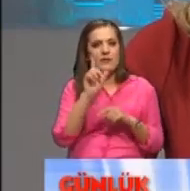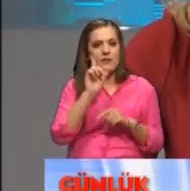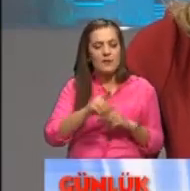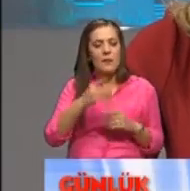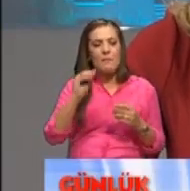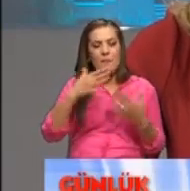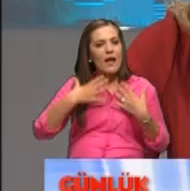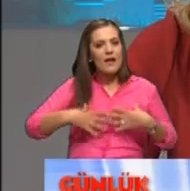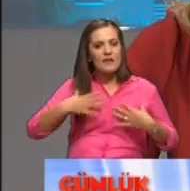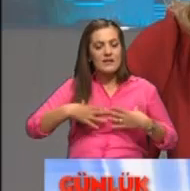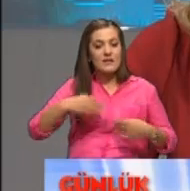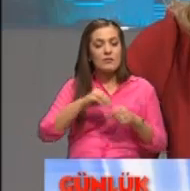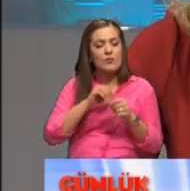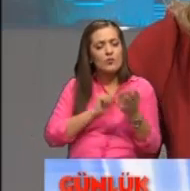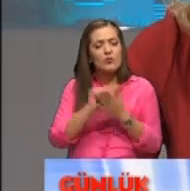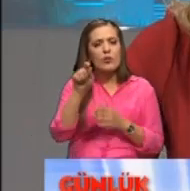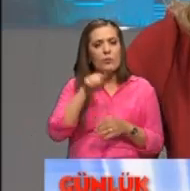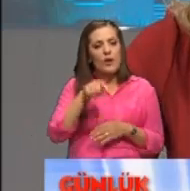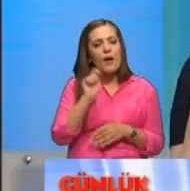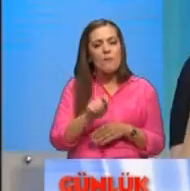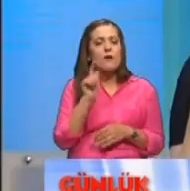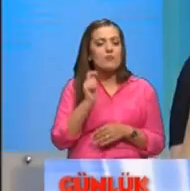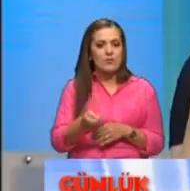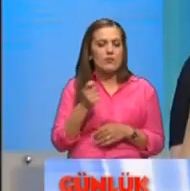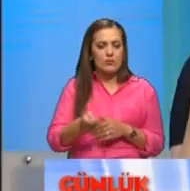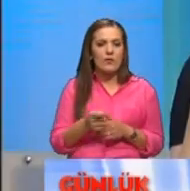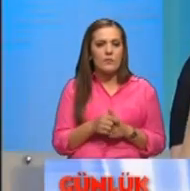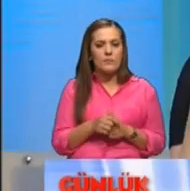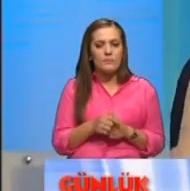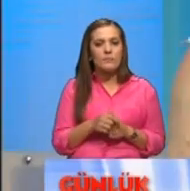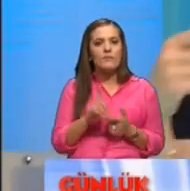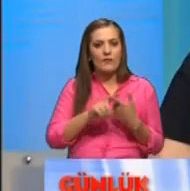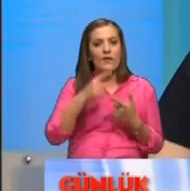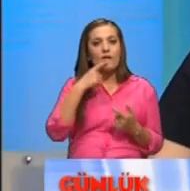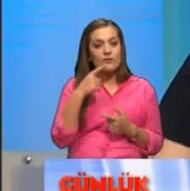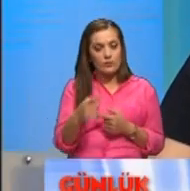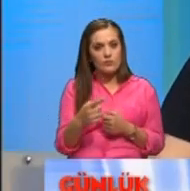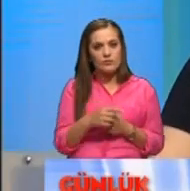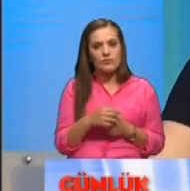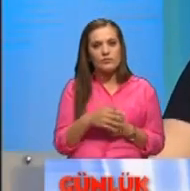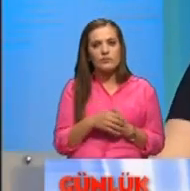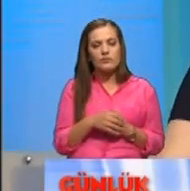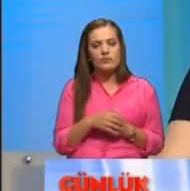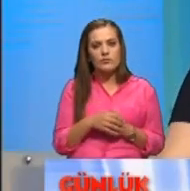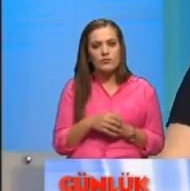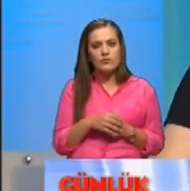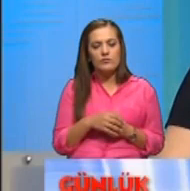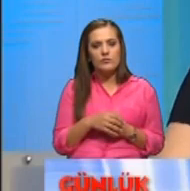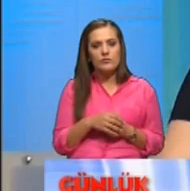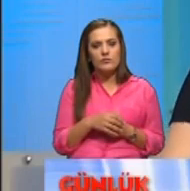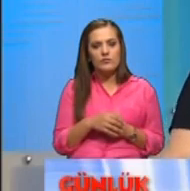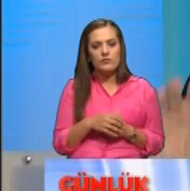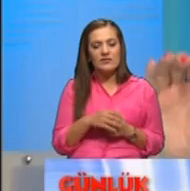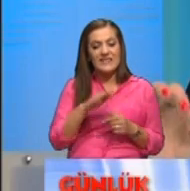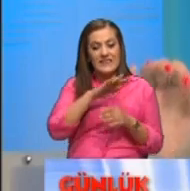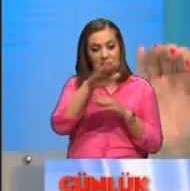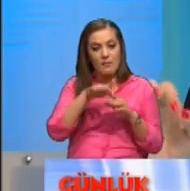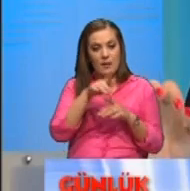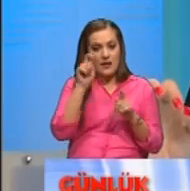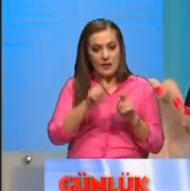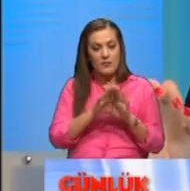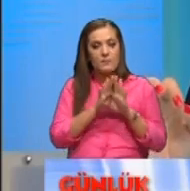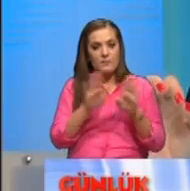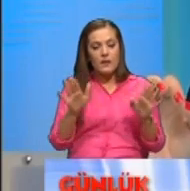bütün giysilerin, ürünlerin. Ve diyorsunuz ki işte yıkamayı